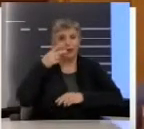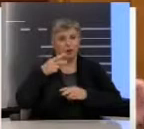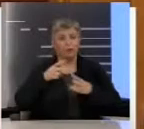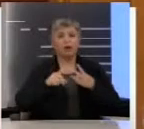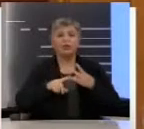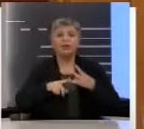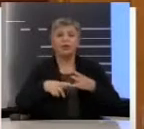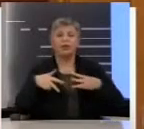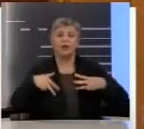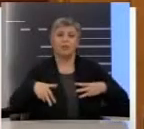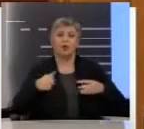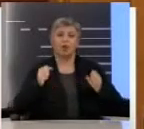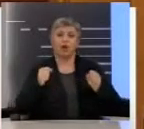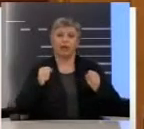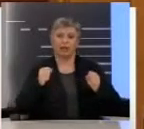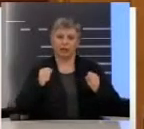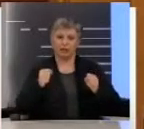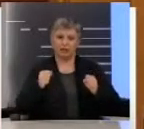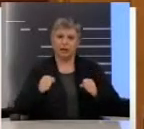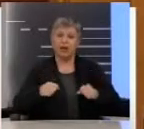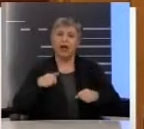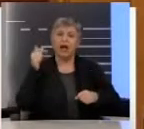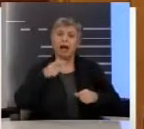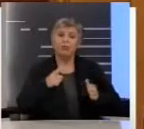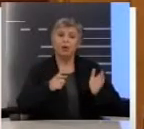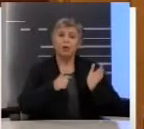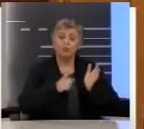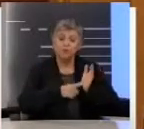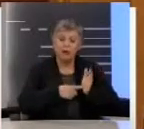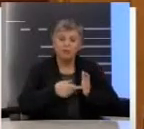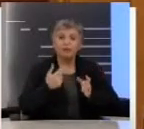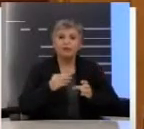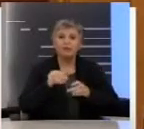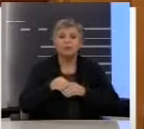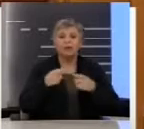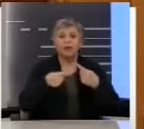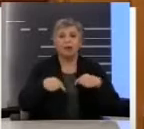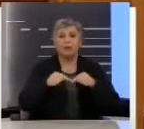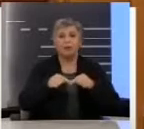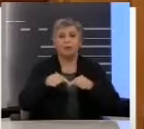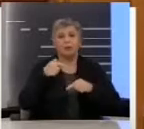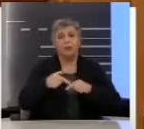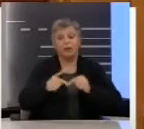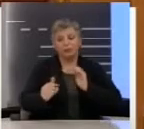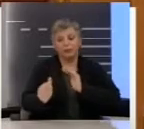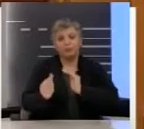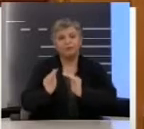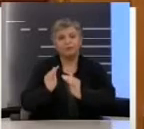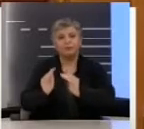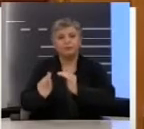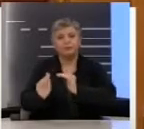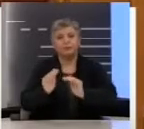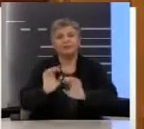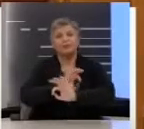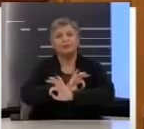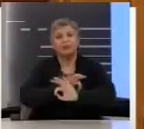Υγείας, νομίζω ότι διασφαλίζει σε ένα μεγάλο βαθμό και από τη στιγμή που προβλέπει αυτοί